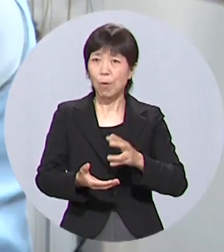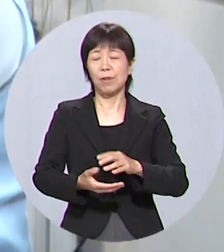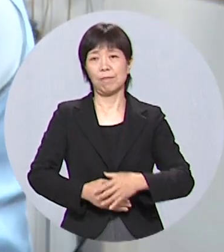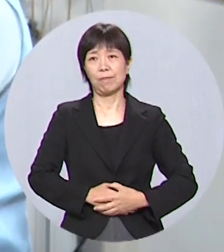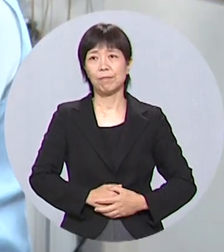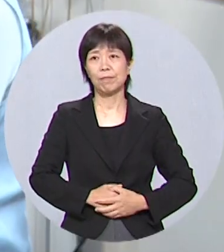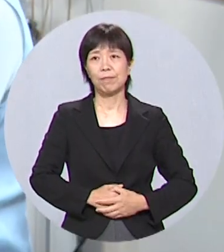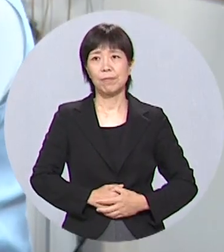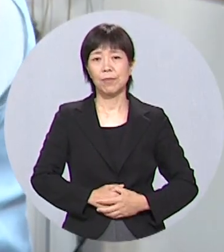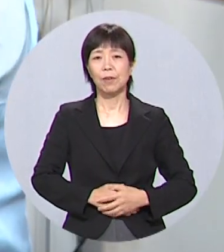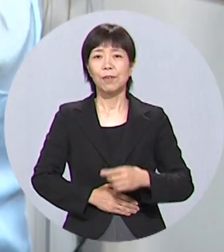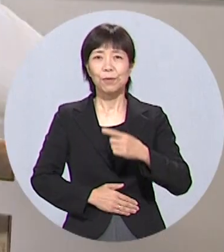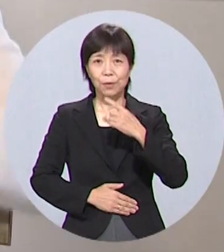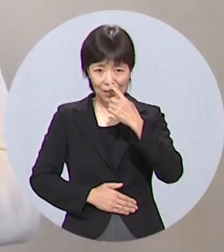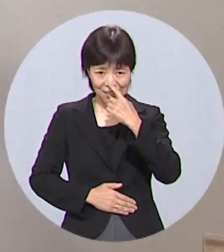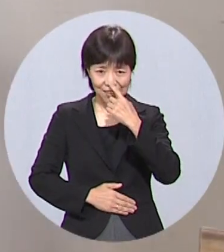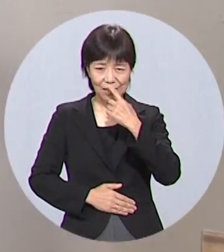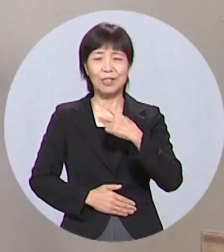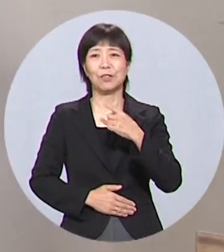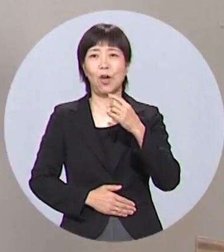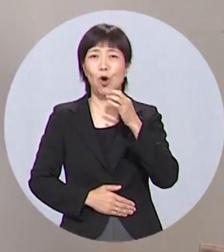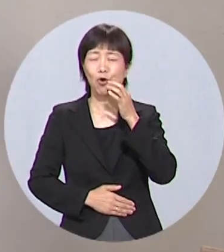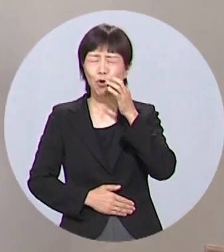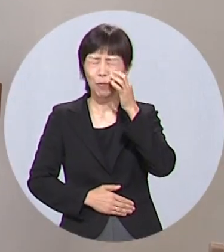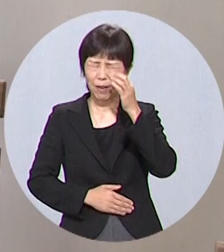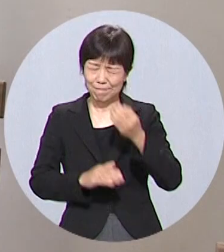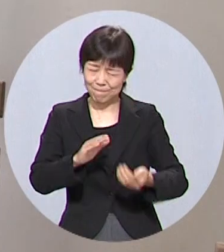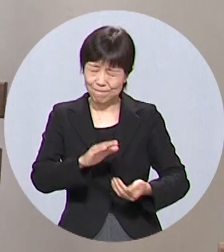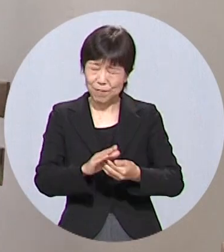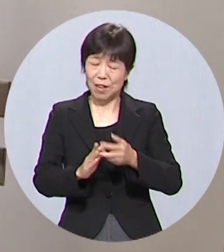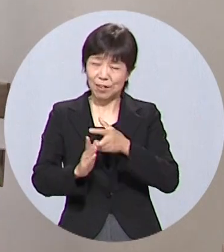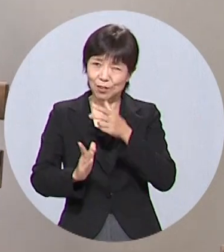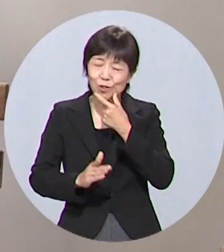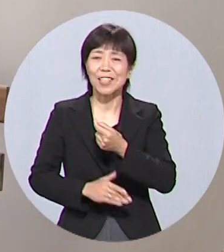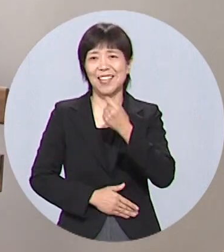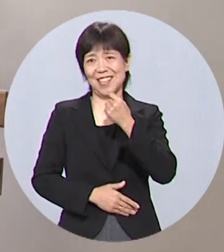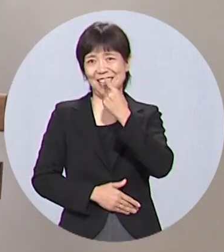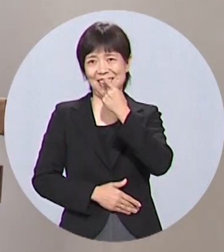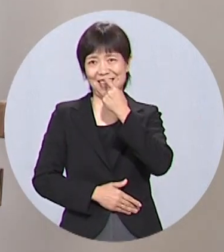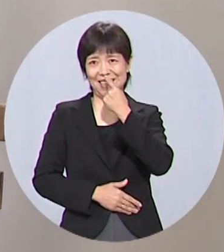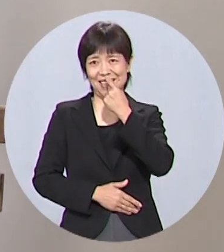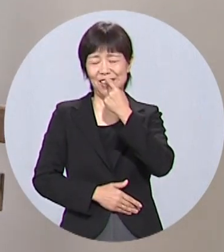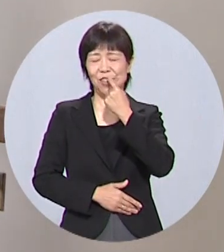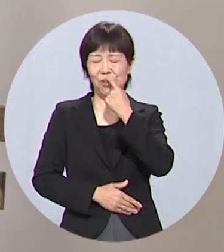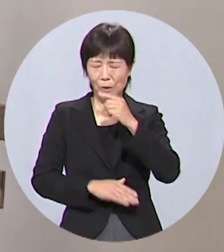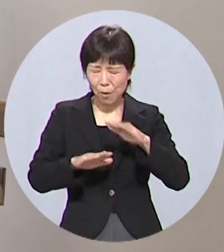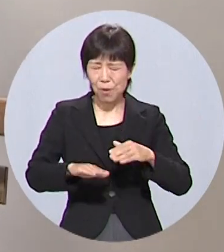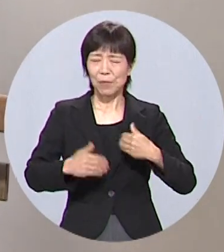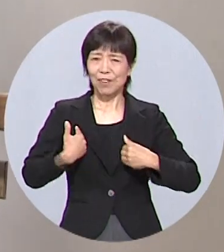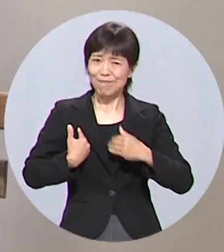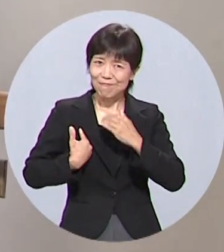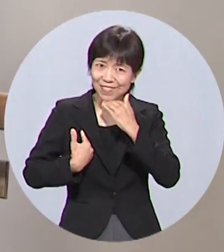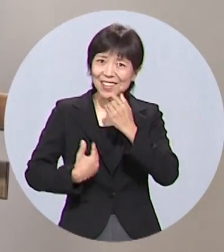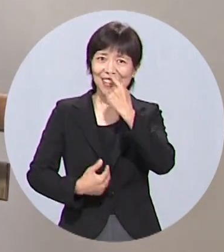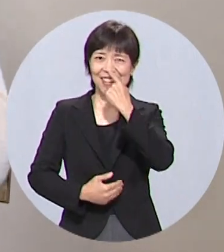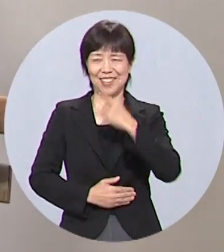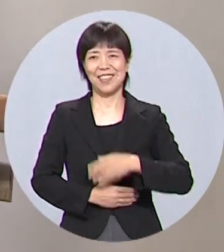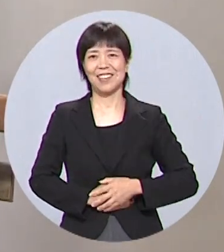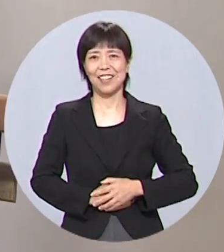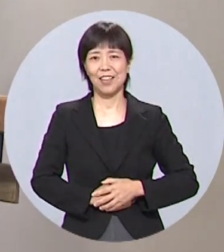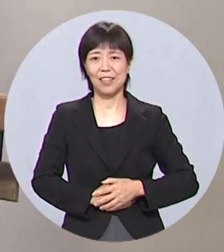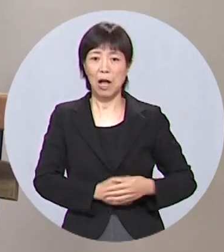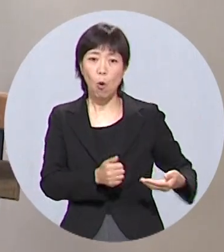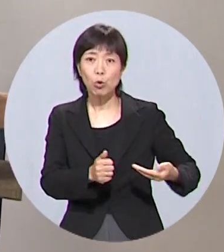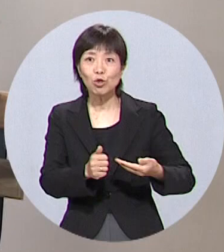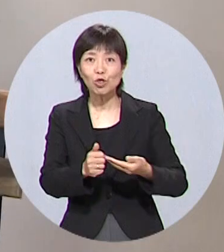私本当にめちゃくちゃこの世の食べ物で一番梅が好きで、 嬉しい。 もう今日めちゃくちゃ楽しみにしてたんですけど。 本当ですか、嬉しい。 なんか